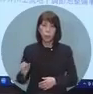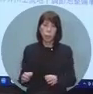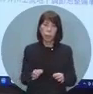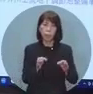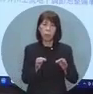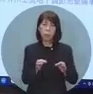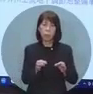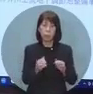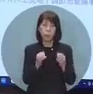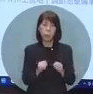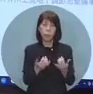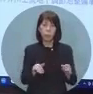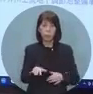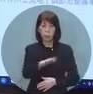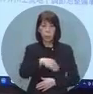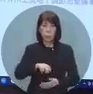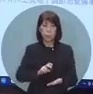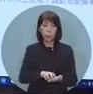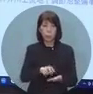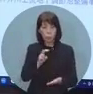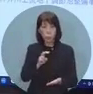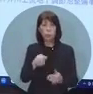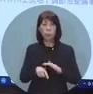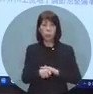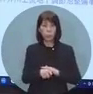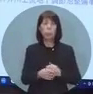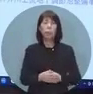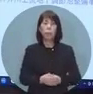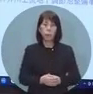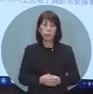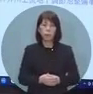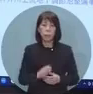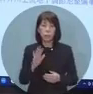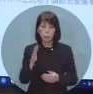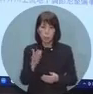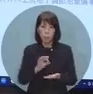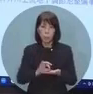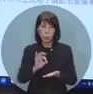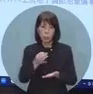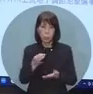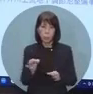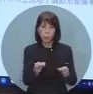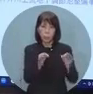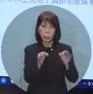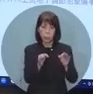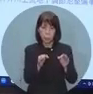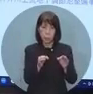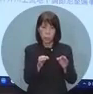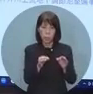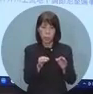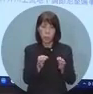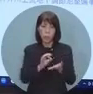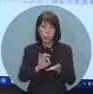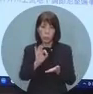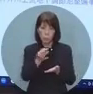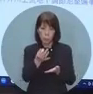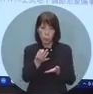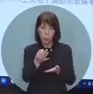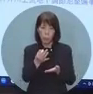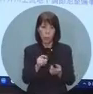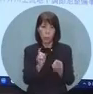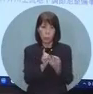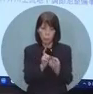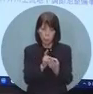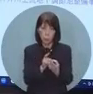住民を驚いたということですねえまやっぱりただコスト像はですねえっと費用免疫分析というのにあの関わってくるところで